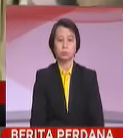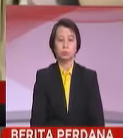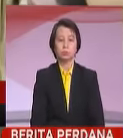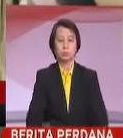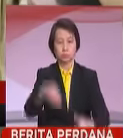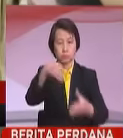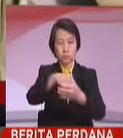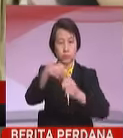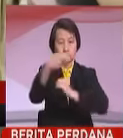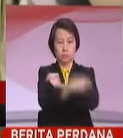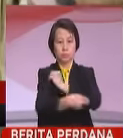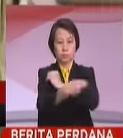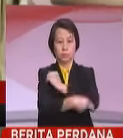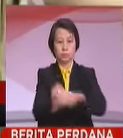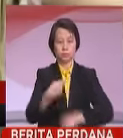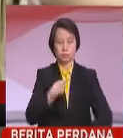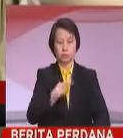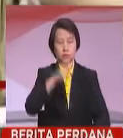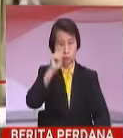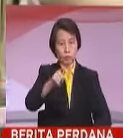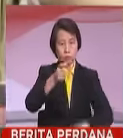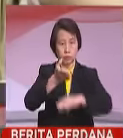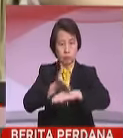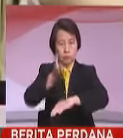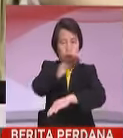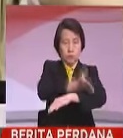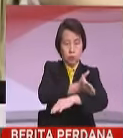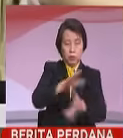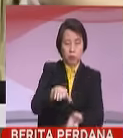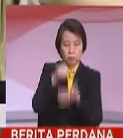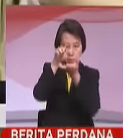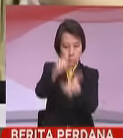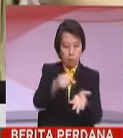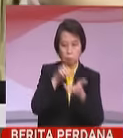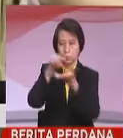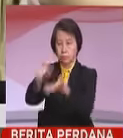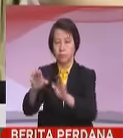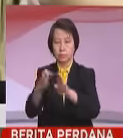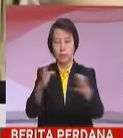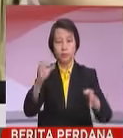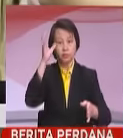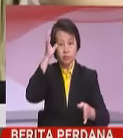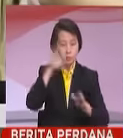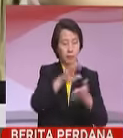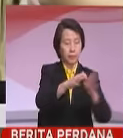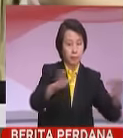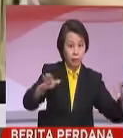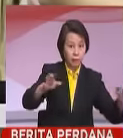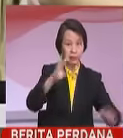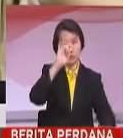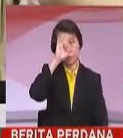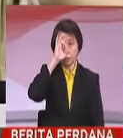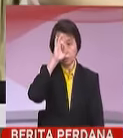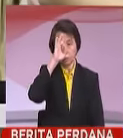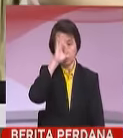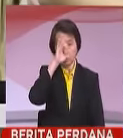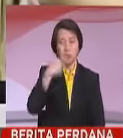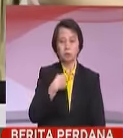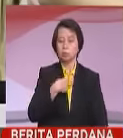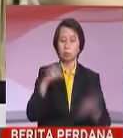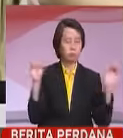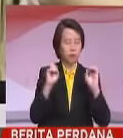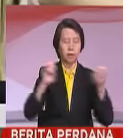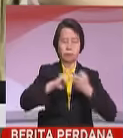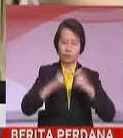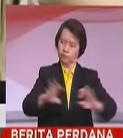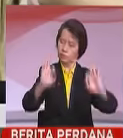Dalam negeri, kita harus meningkatkan penyampaian dalam bahasa Mandarin dan Tamil. Kita tak ada